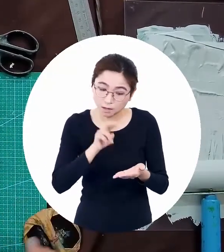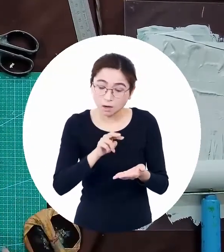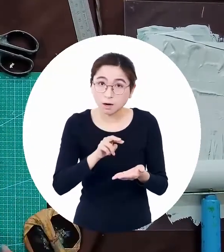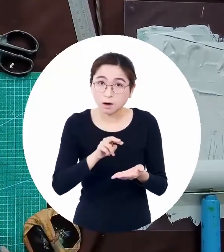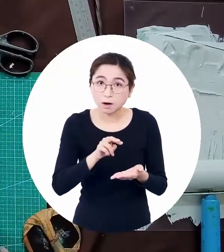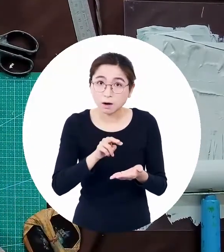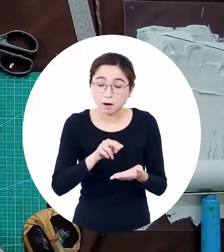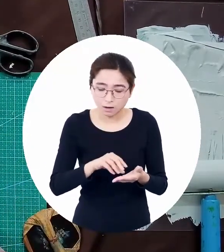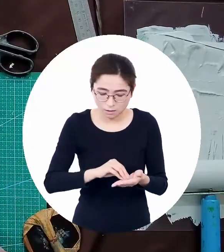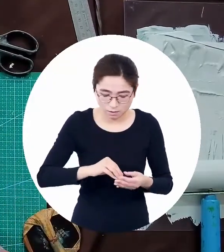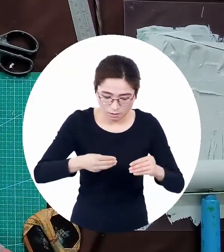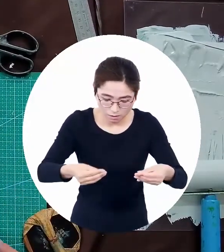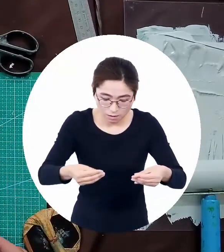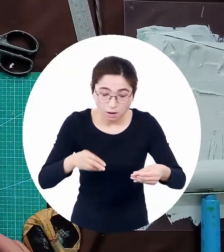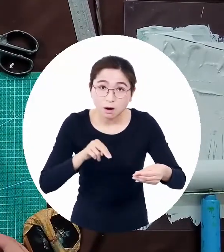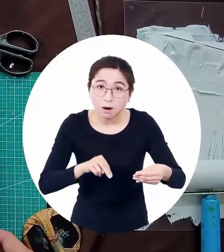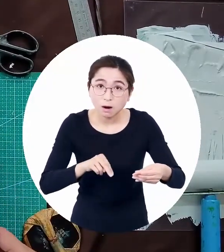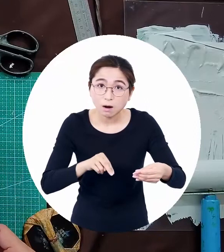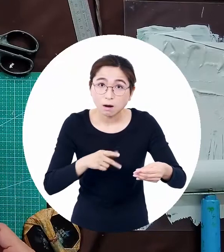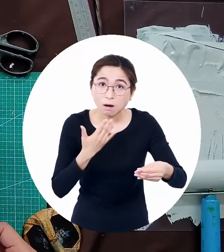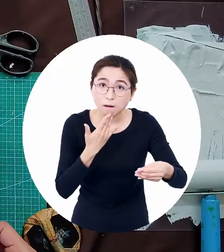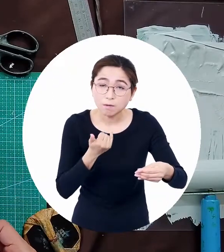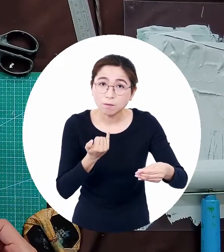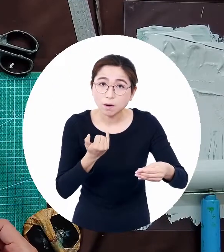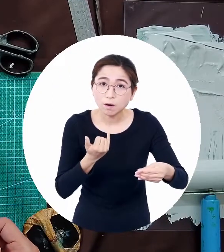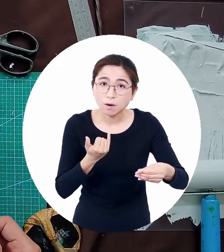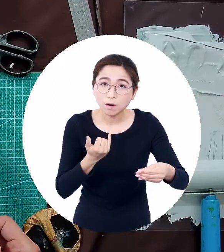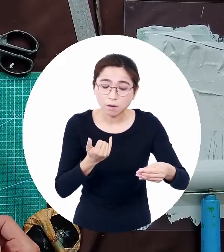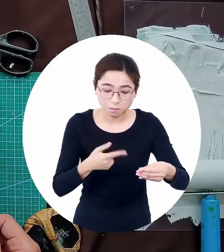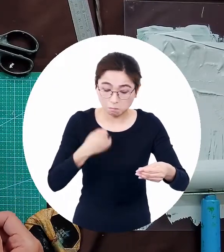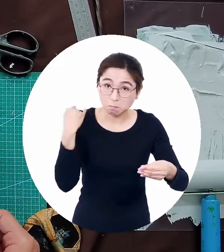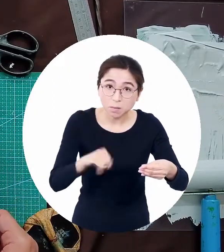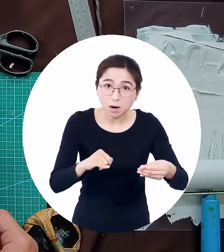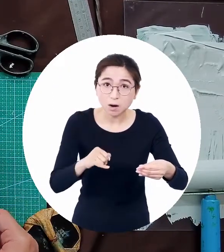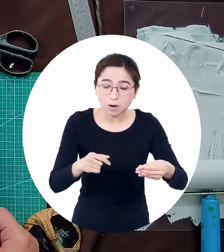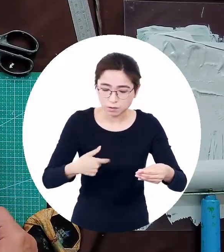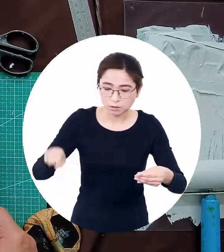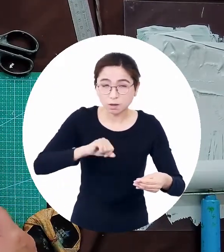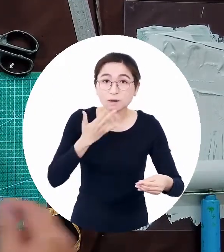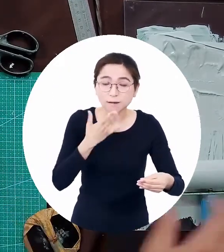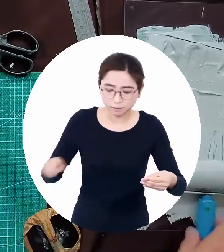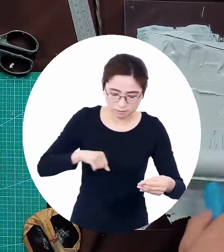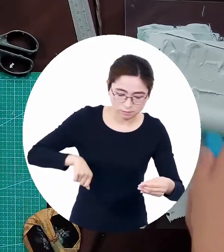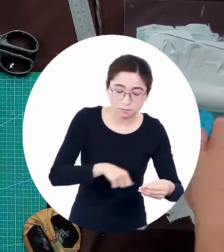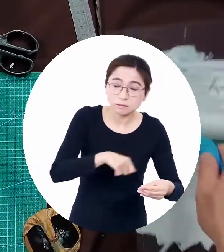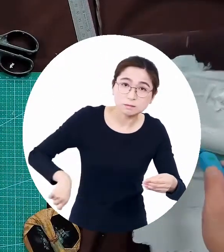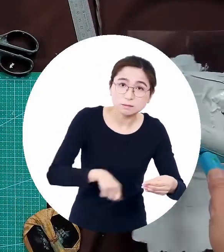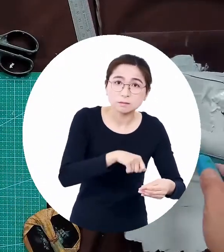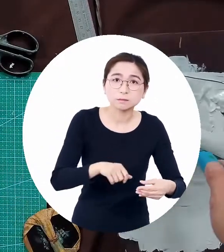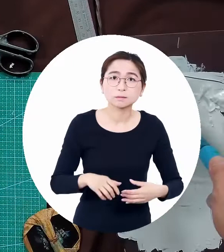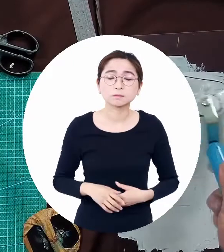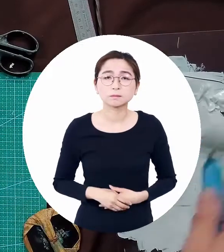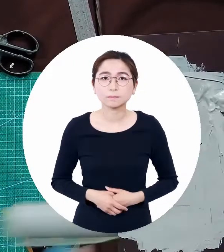咁咪睇下攞出嚟睇下。顏色夠唔夠喎？如果唔夠嘅話，我哋再可以落啲顏色落去